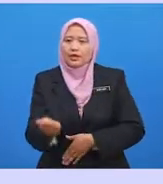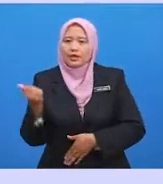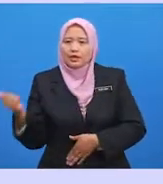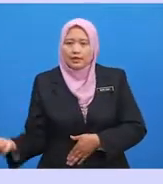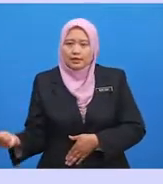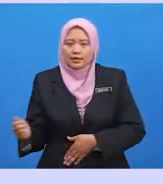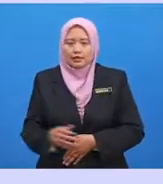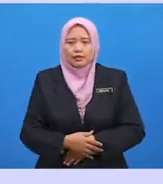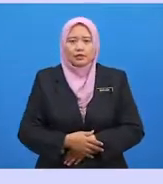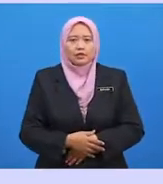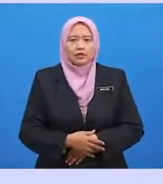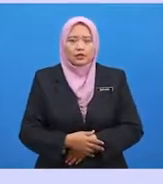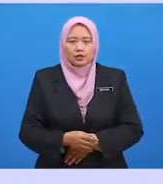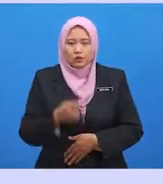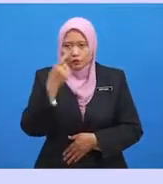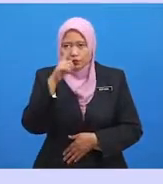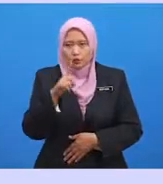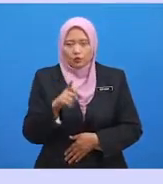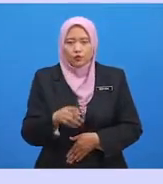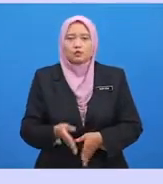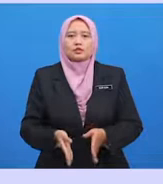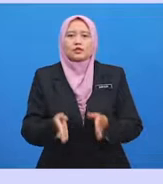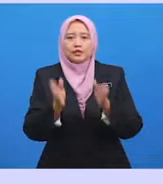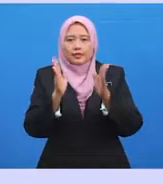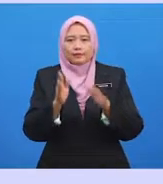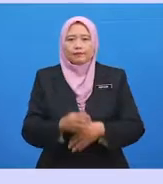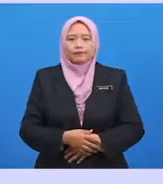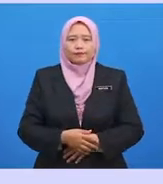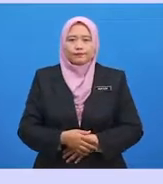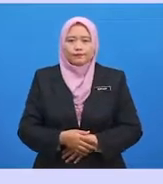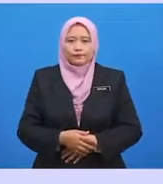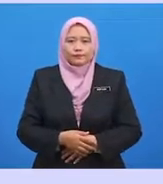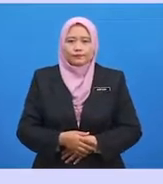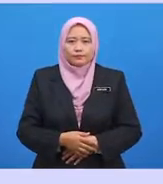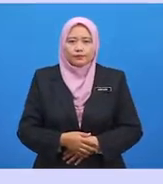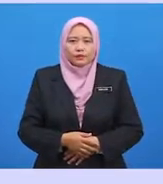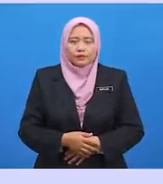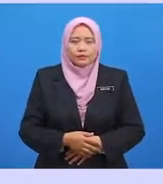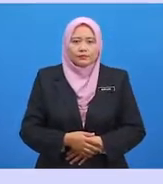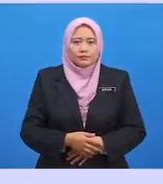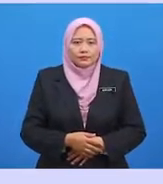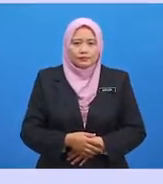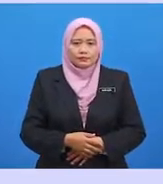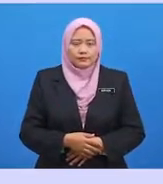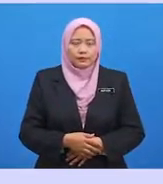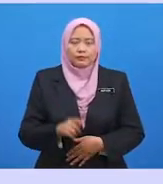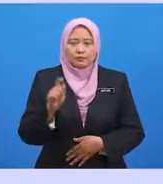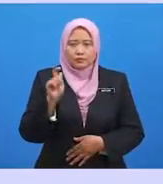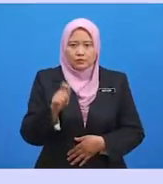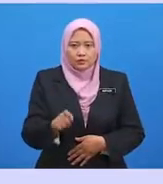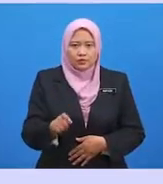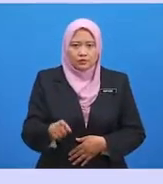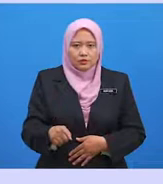tidak sah jika kita mewakafkan Aisyah aja atau manfaat saja mesti